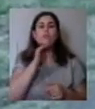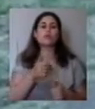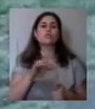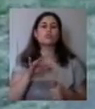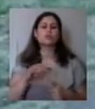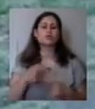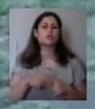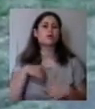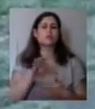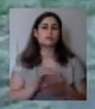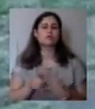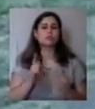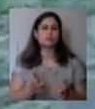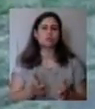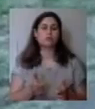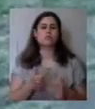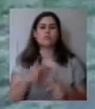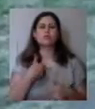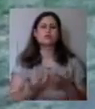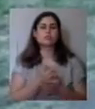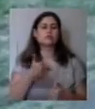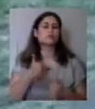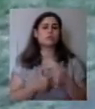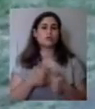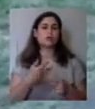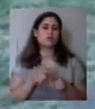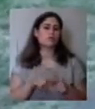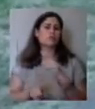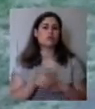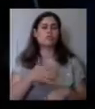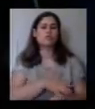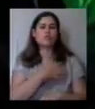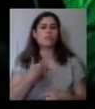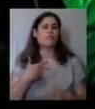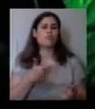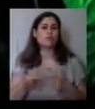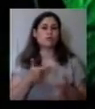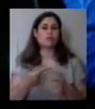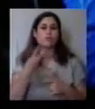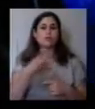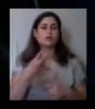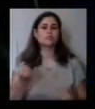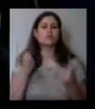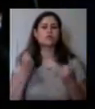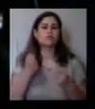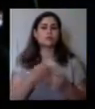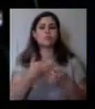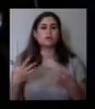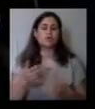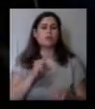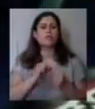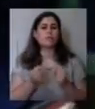я одразу погодився. Мені знайшли суперника і почалася довга підготовка. 30 спортсменів, 15